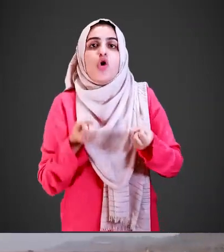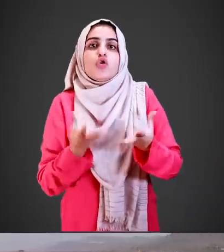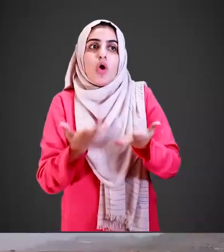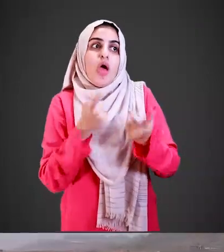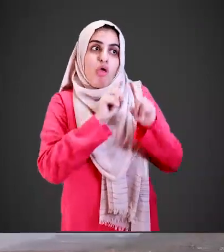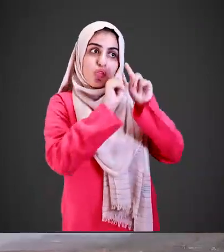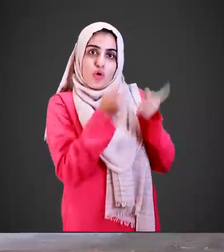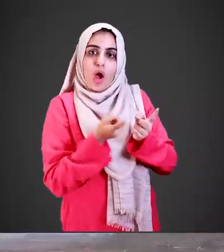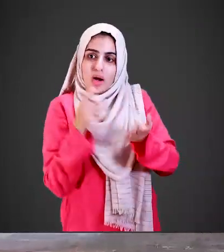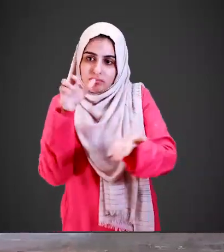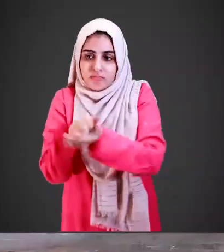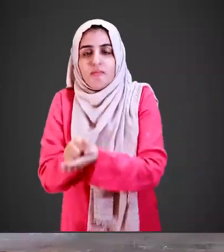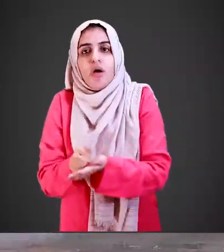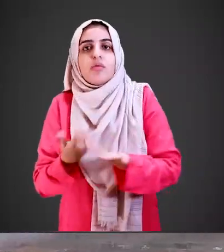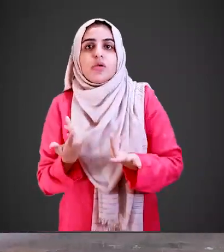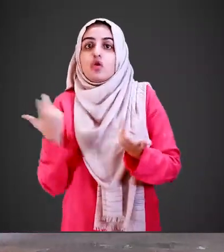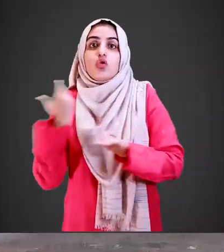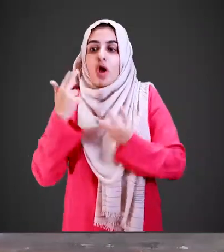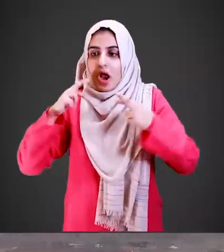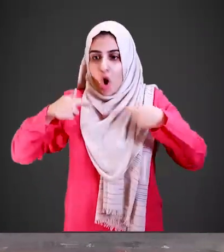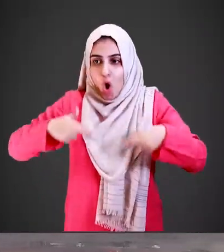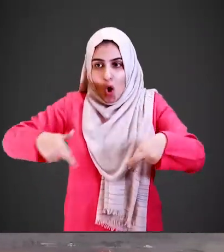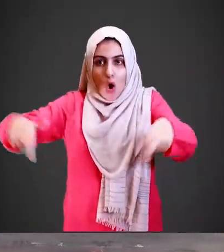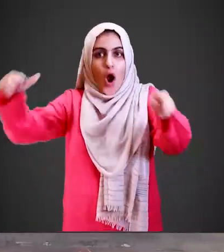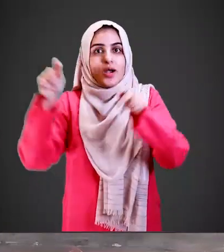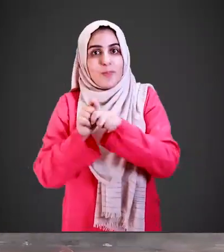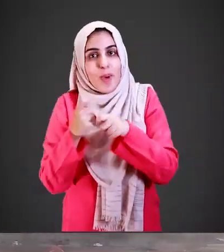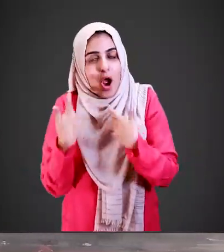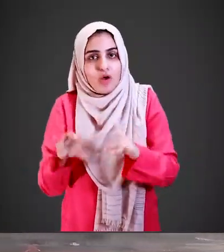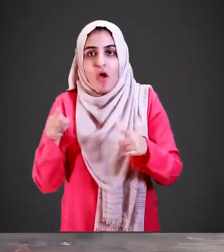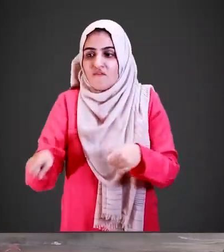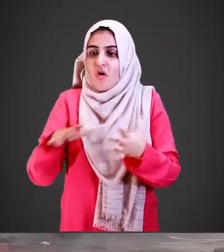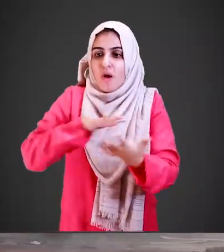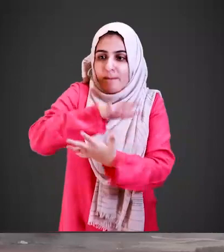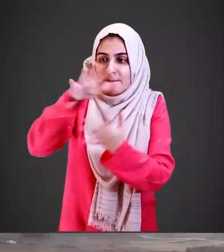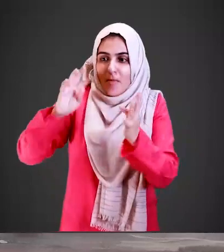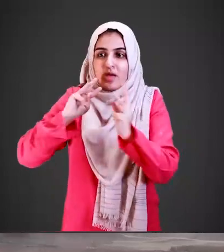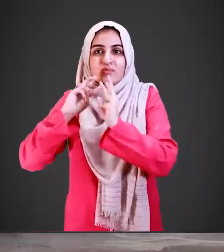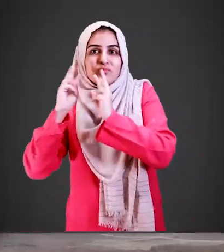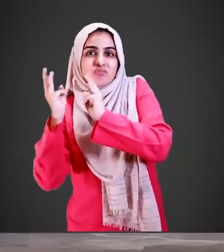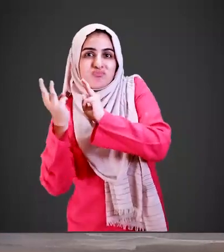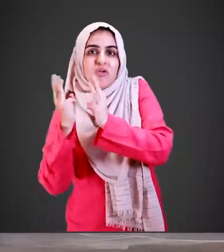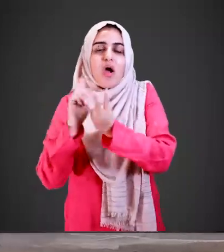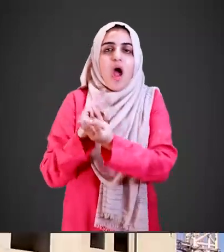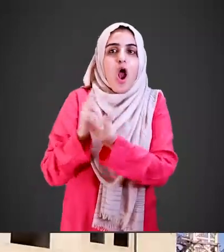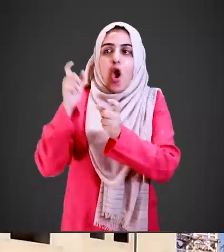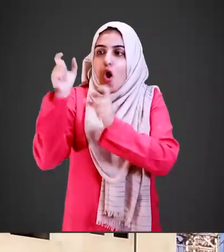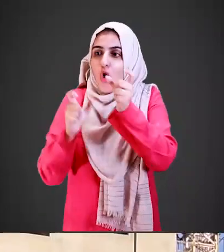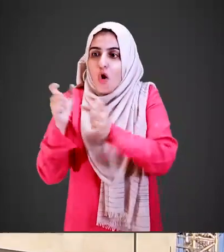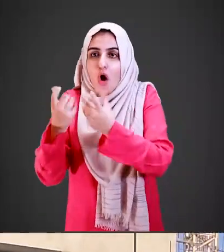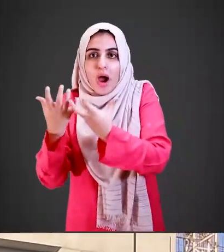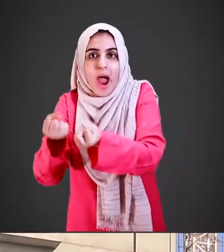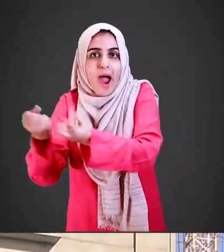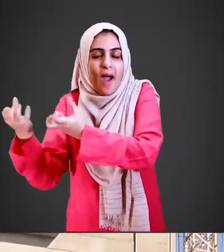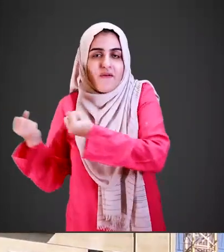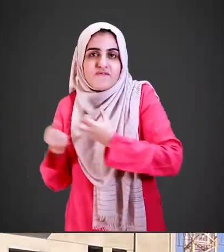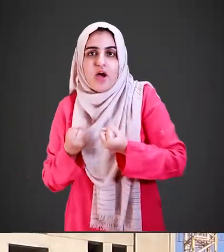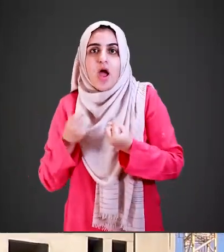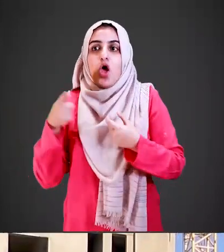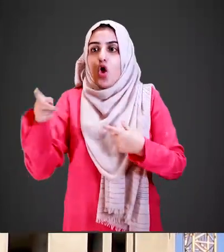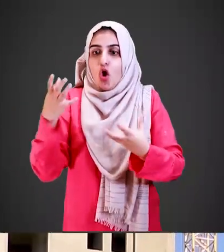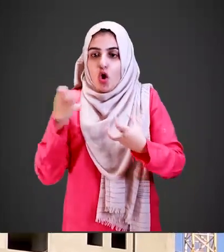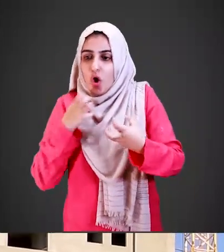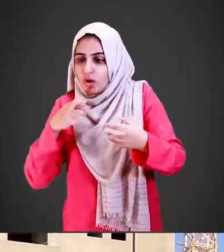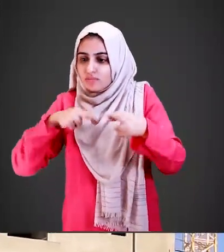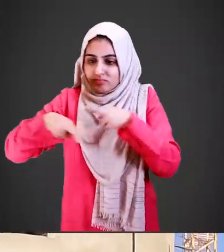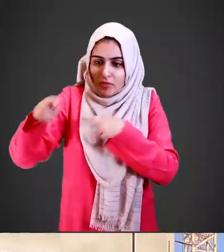اپنی دکان کھول سکتا ہے، کیونکہ جب ایک سڑک بنتی ہے تو اس کے اوپر اور اس کے ارد گرد طلب اور رسد کی جو میکینزم ہے وہ خود